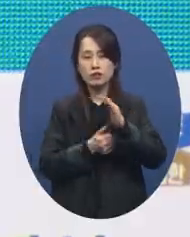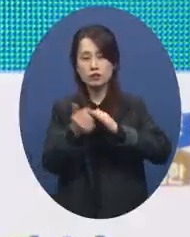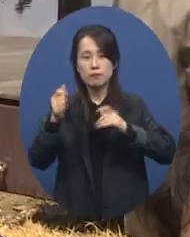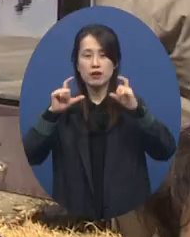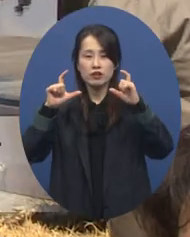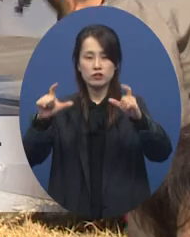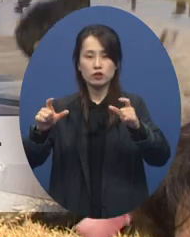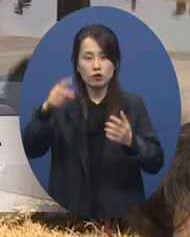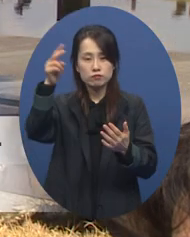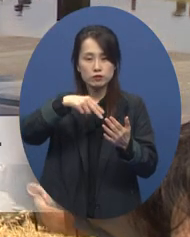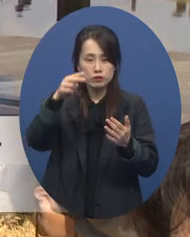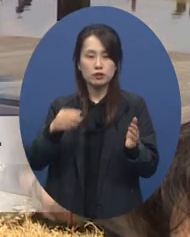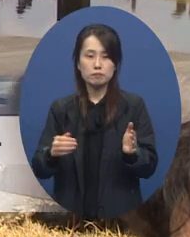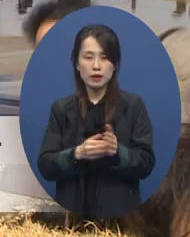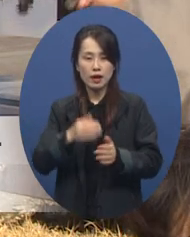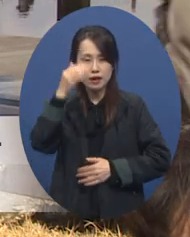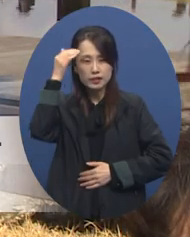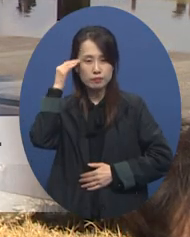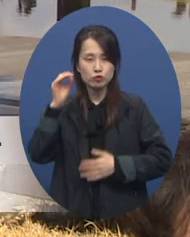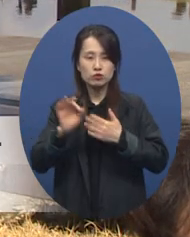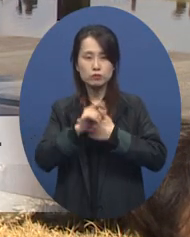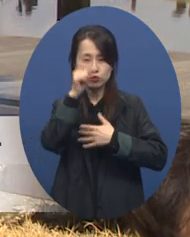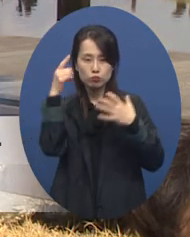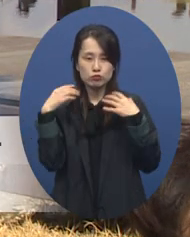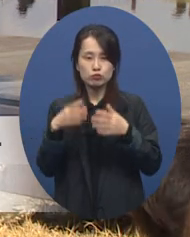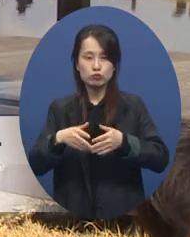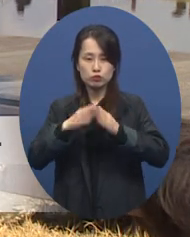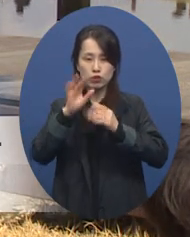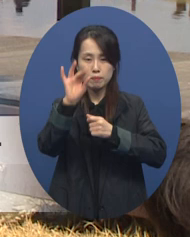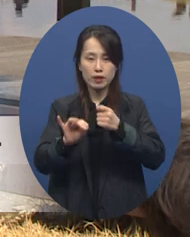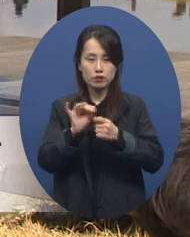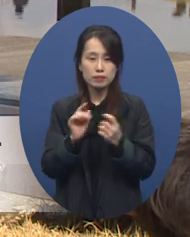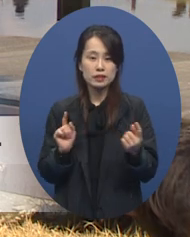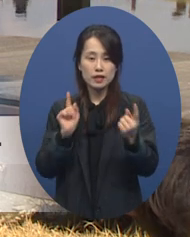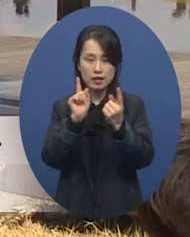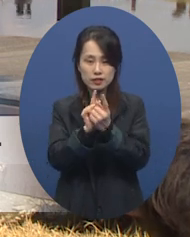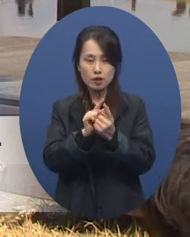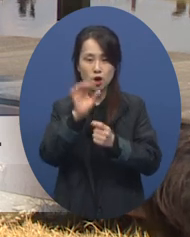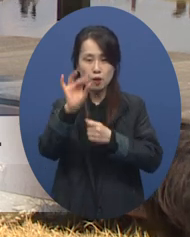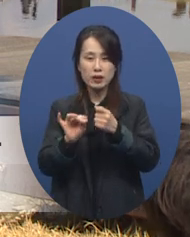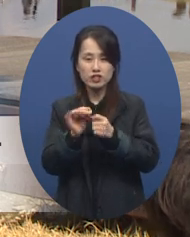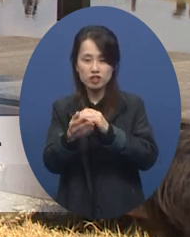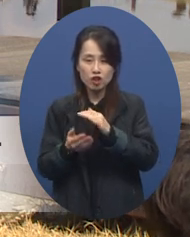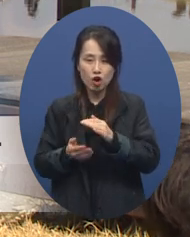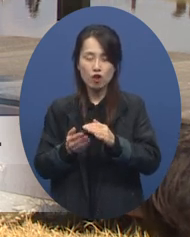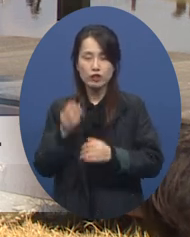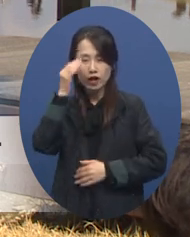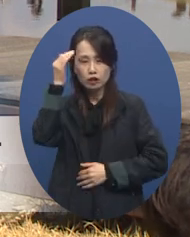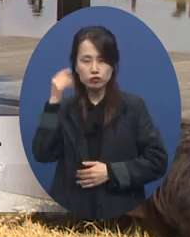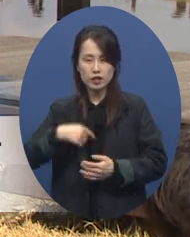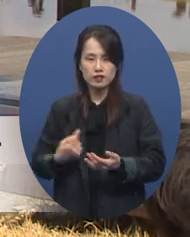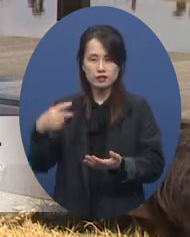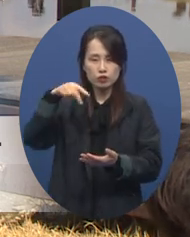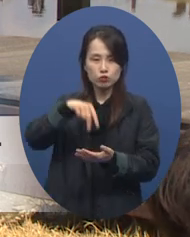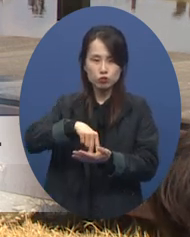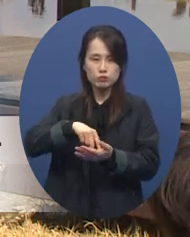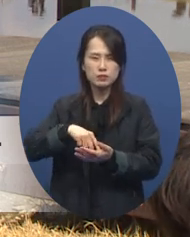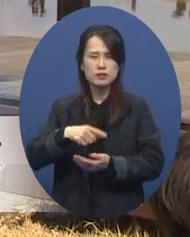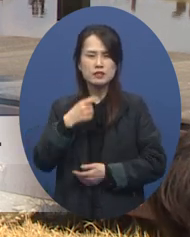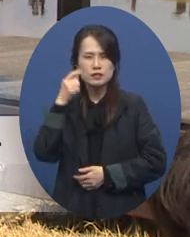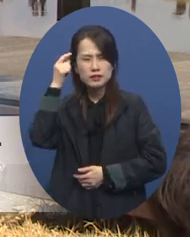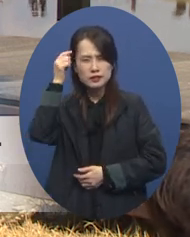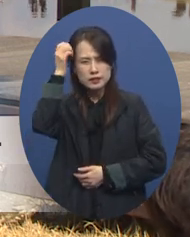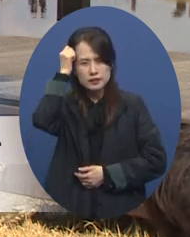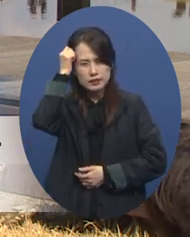이어졌습니다. 대한민국 임시정부 수립 100주년을 맞아요. 100년 전 조국의 자주 독립을 염원하며